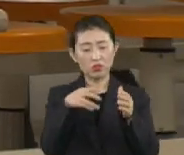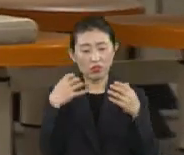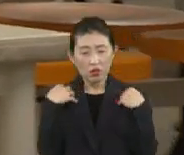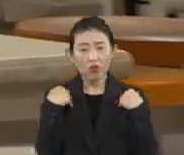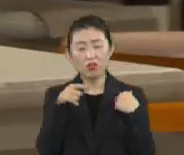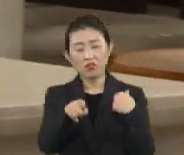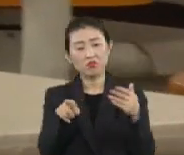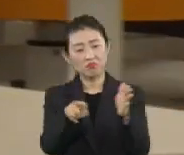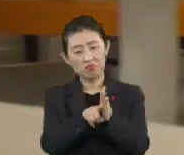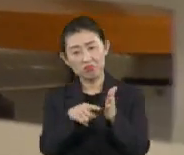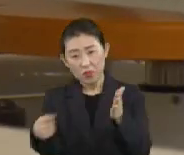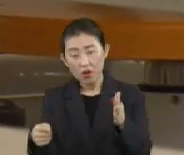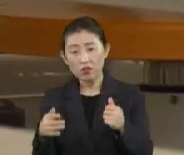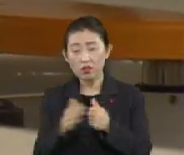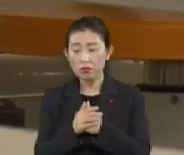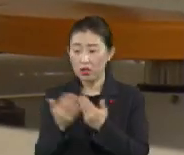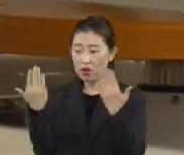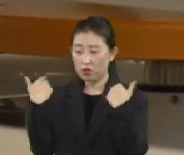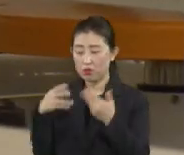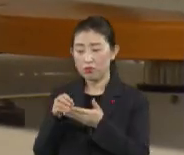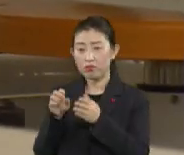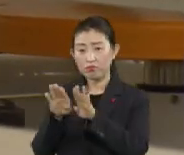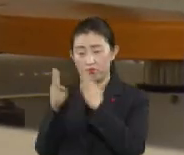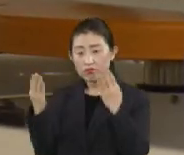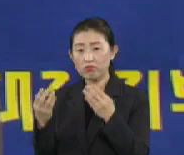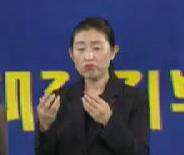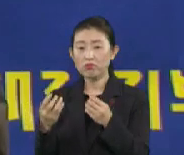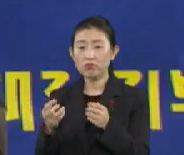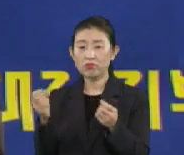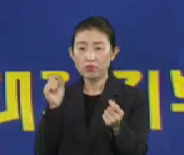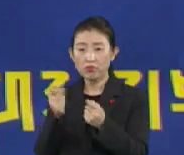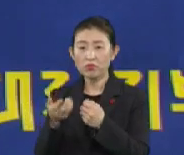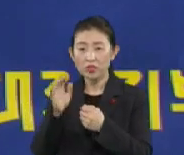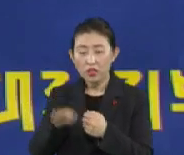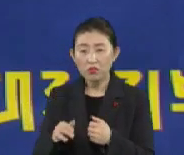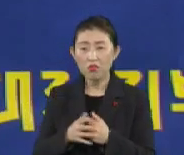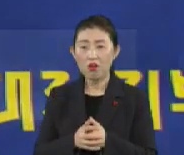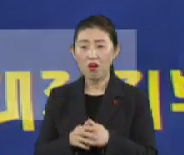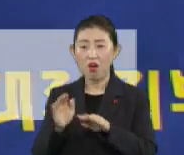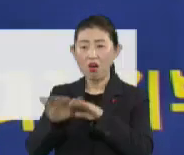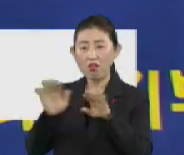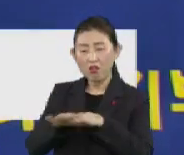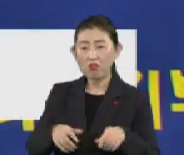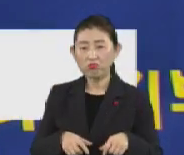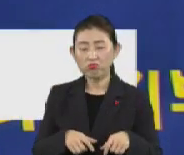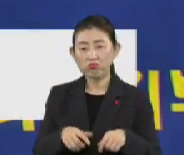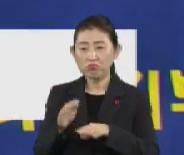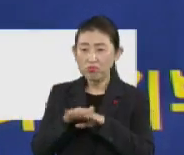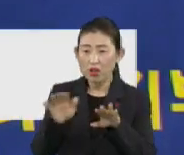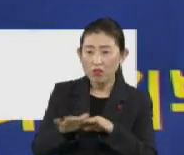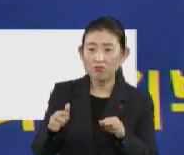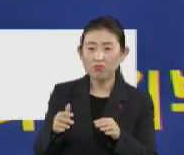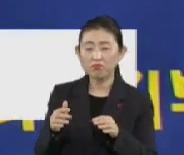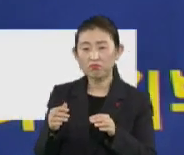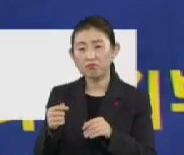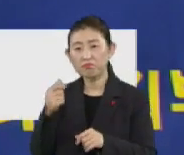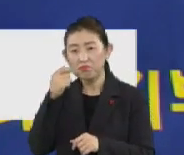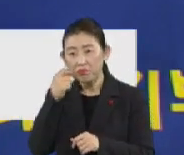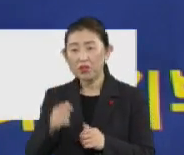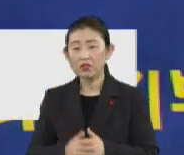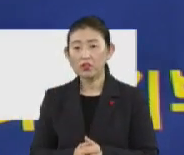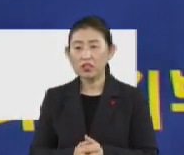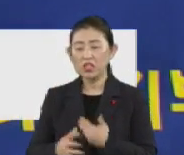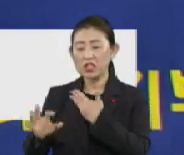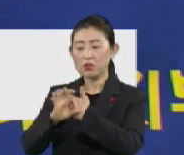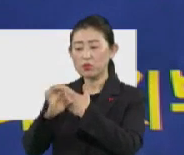잃어버렸는데 계약을 앞두고도 뒷북 행정이란 겁니다. 시와 교육청의 잘못으로 아이들이 임시교실에서 생활할 수밖에